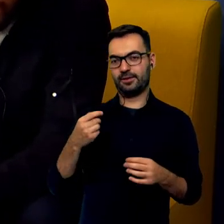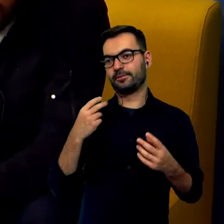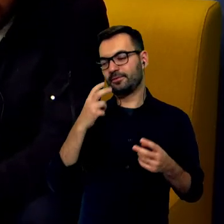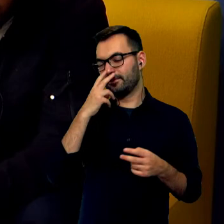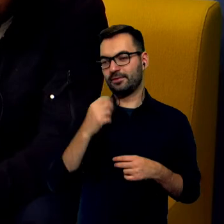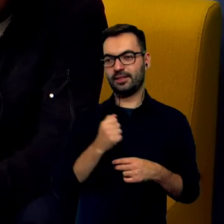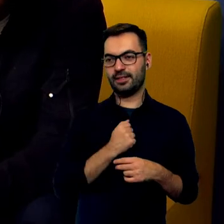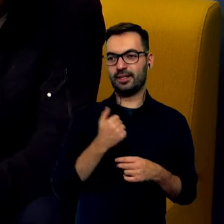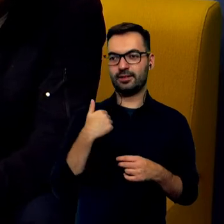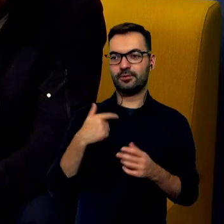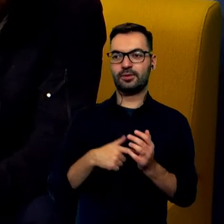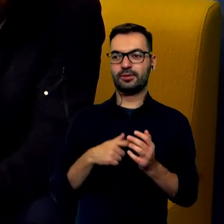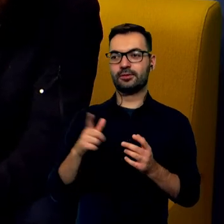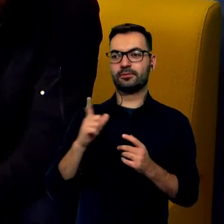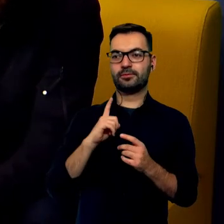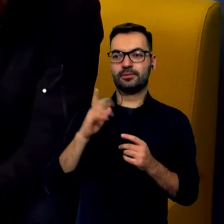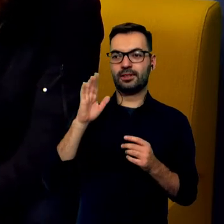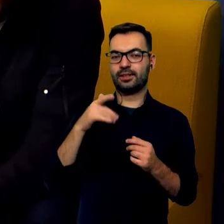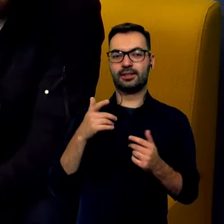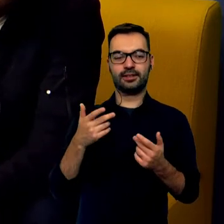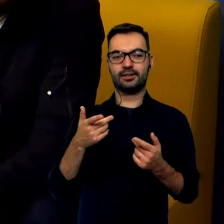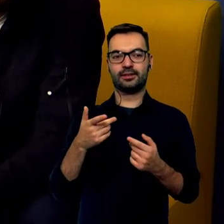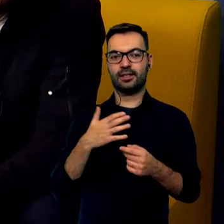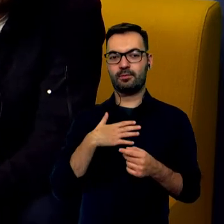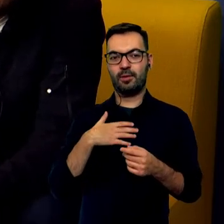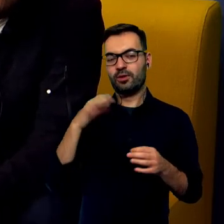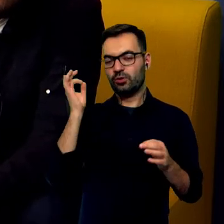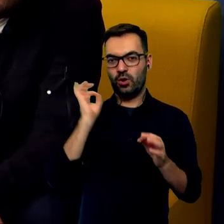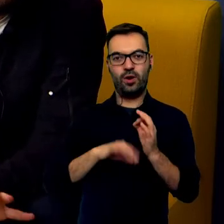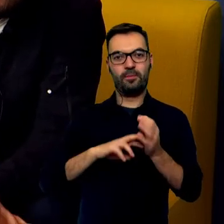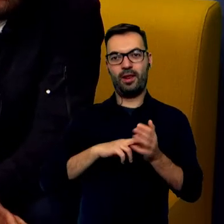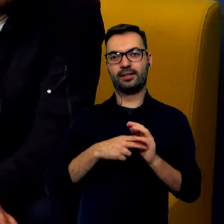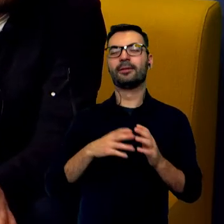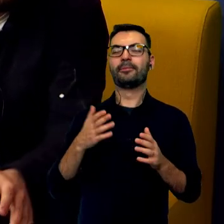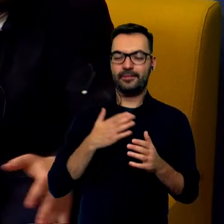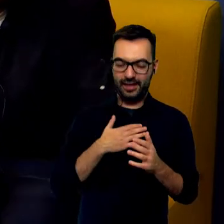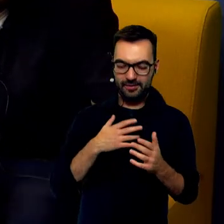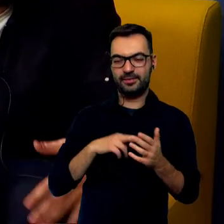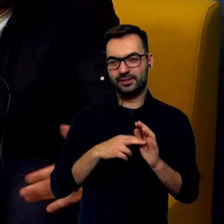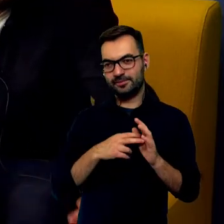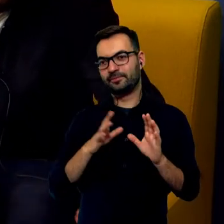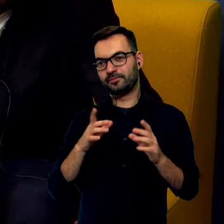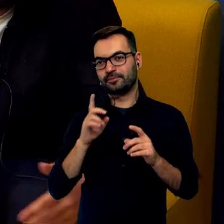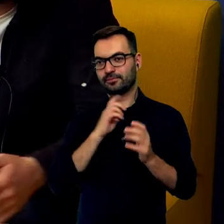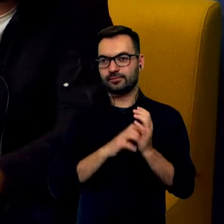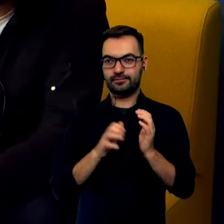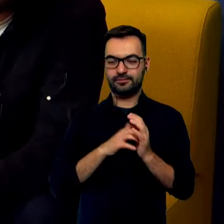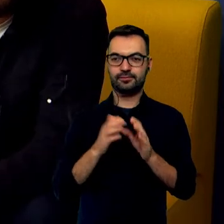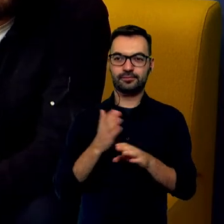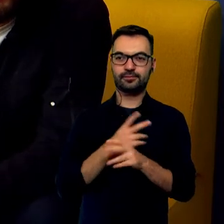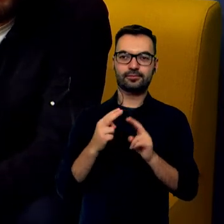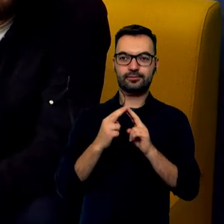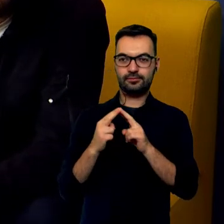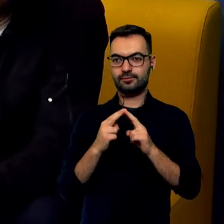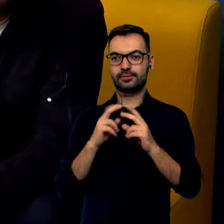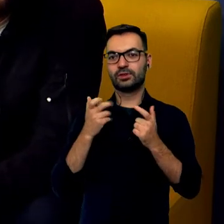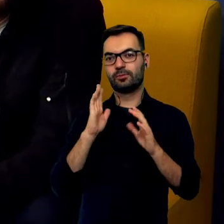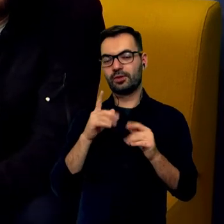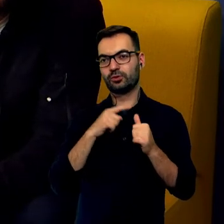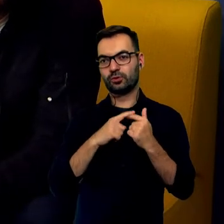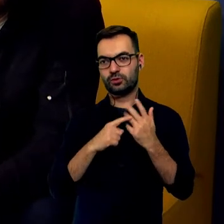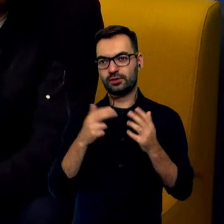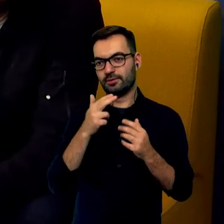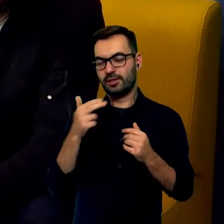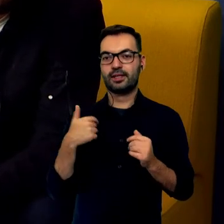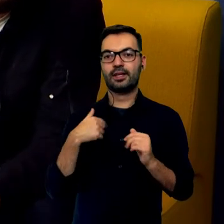wybitnie widać. To znaczy, myśmy nawet nie mieli dokładnego konspektu. Znaczy, mieliśmy, że sobie pogadaliśmy wcześniej, o czym to ma być,